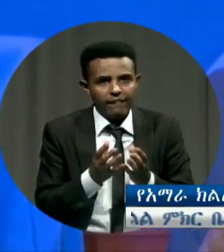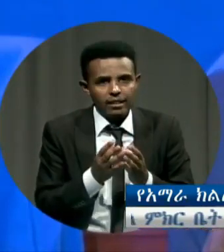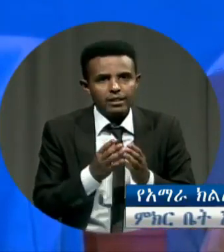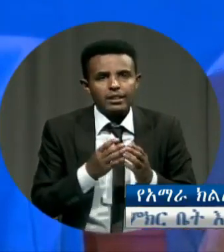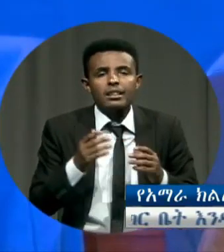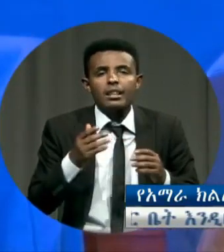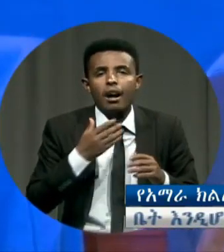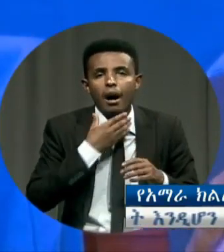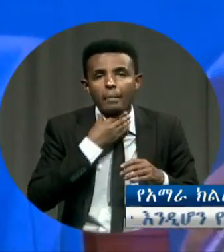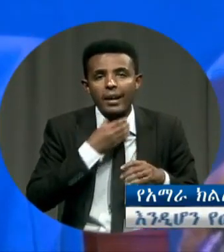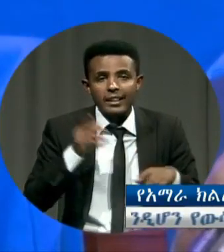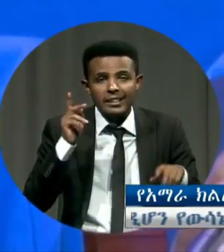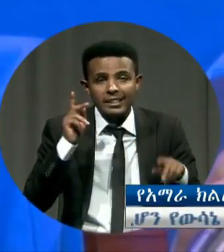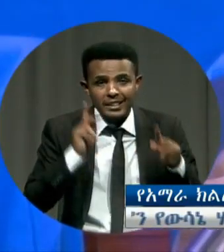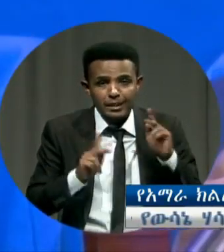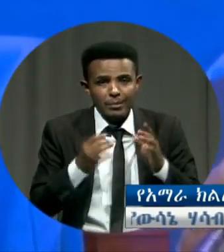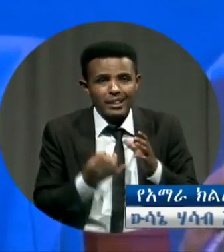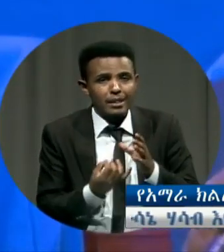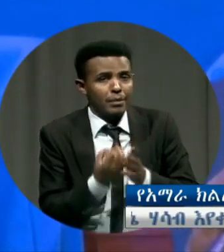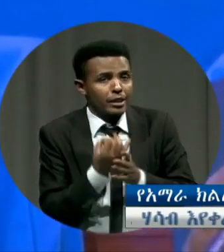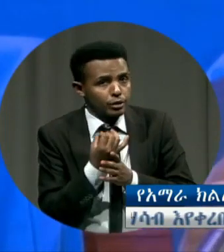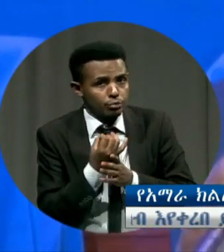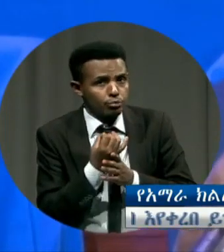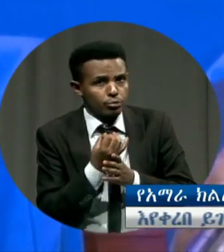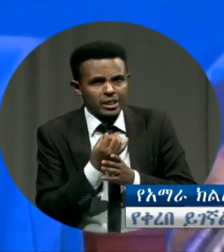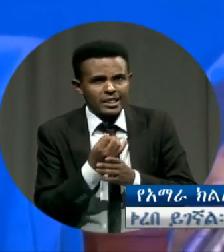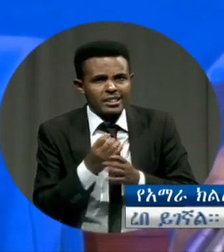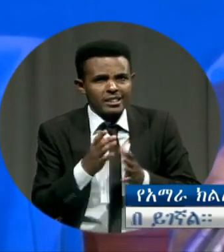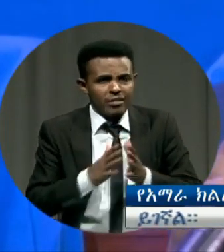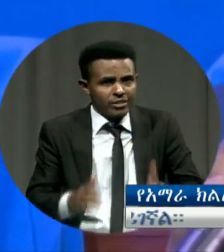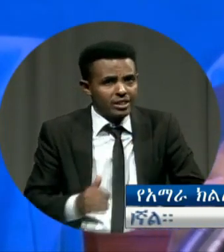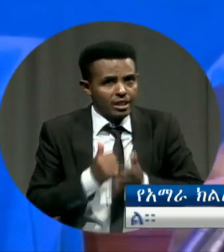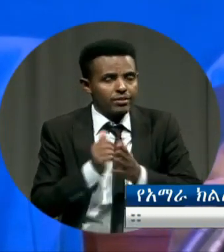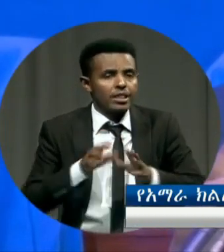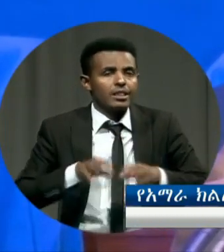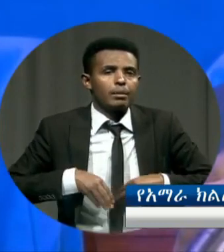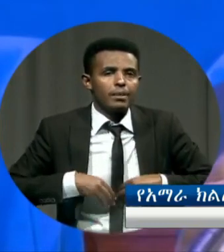የአማራ ህዝብ ልማት ነው ተብሎ መምጣቱ ሰፊ ድጋፍና ተቀባይነት እንዳለው ነው ማየው።